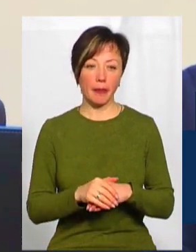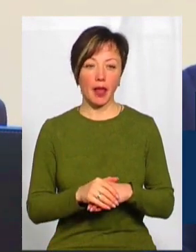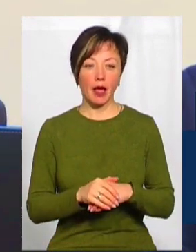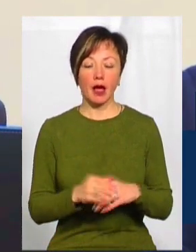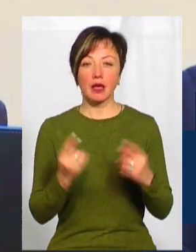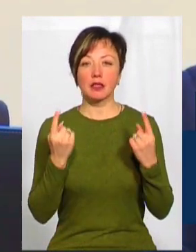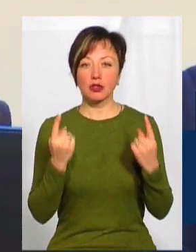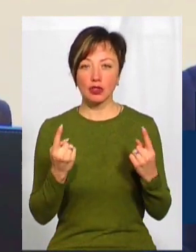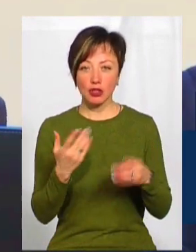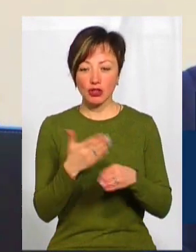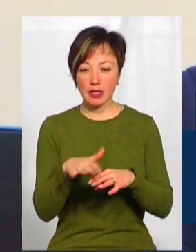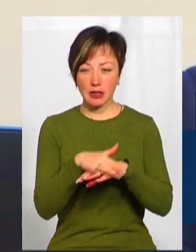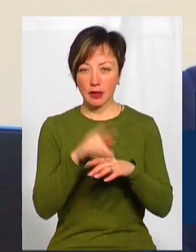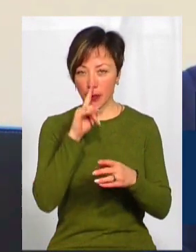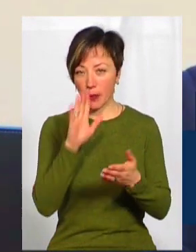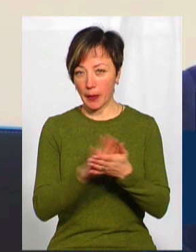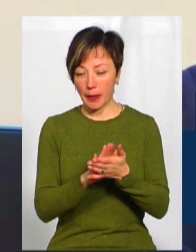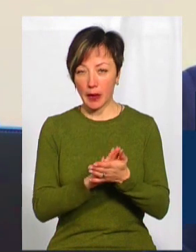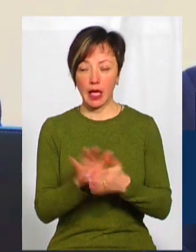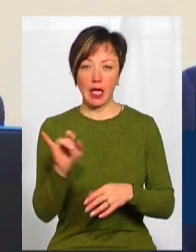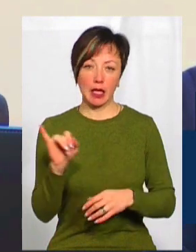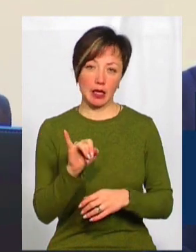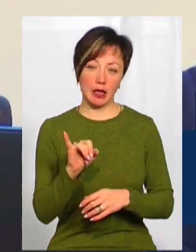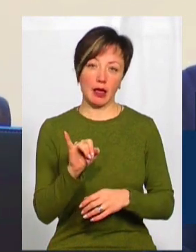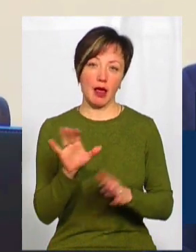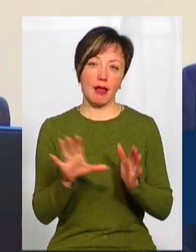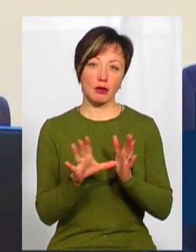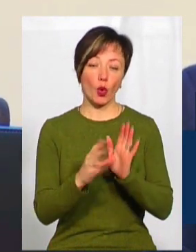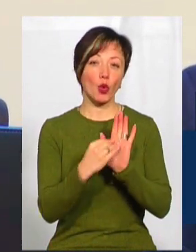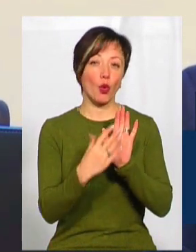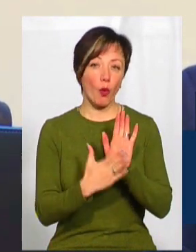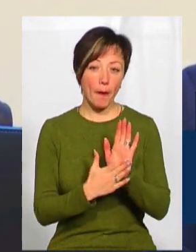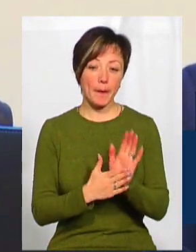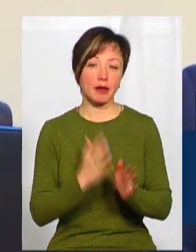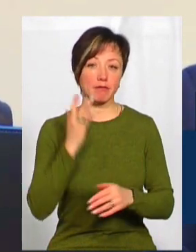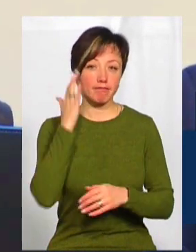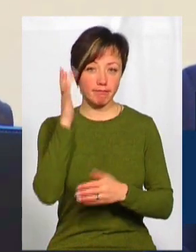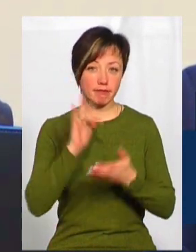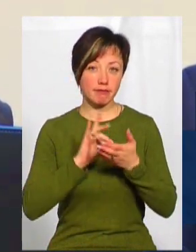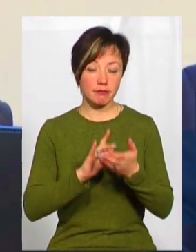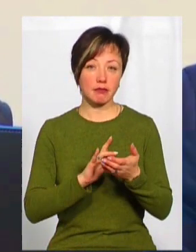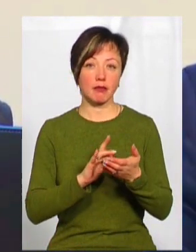частина ринку знаходиться на сьогоднішній тіні, і саме електронний облік має на меті